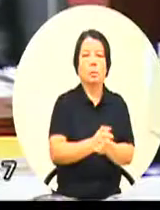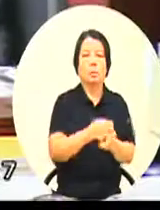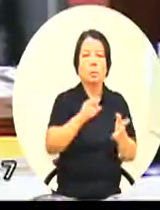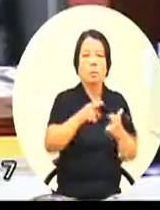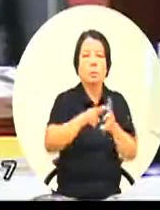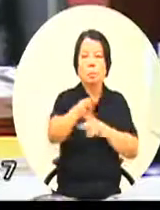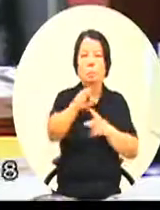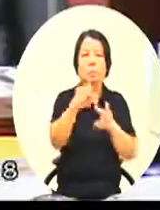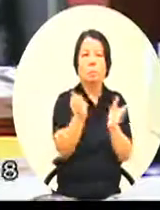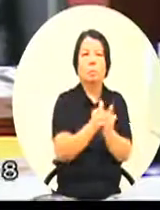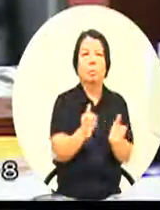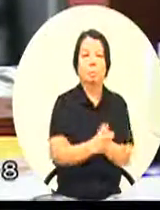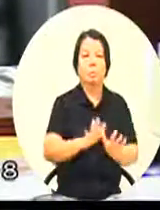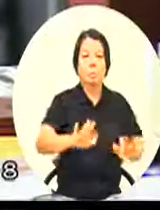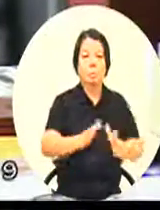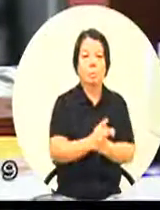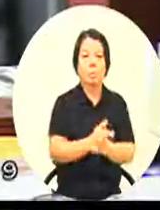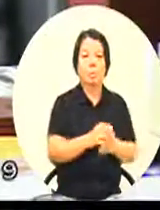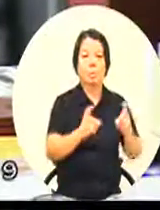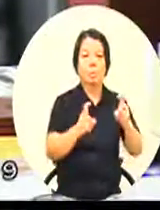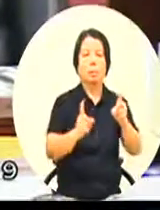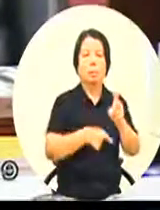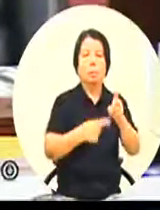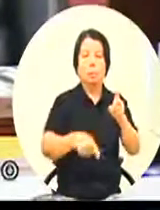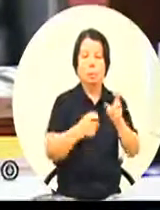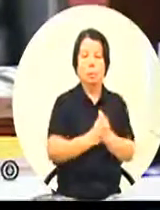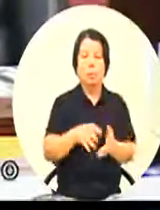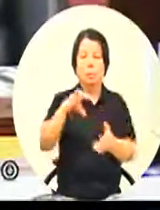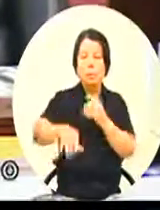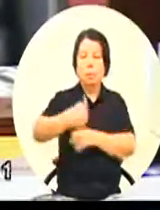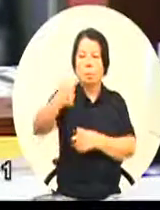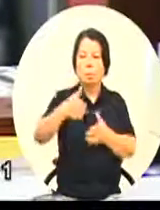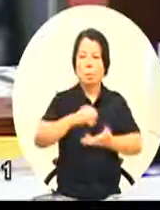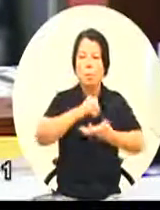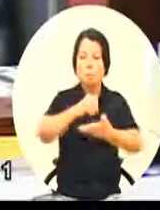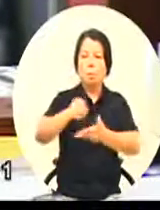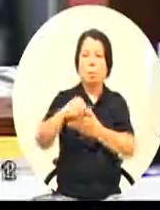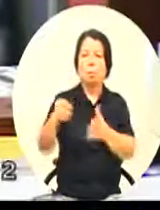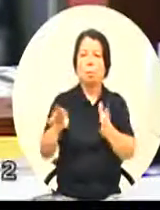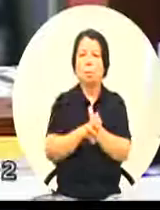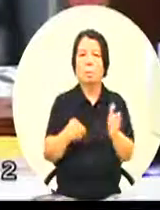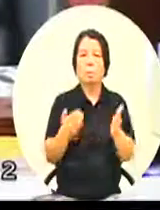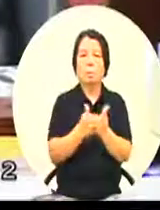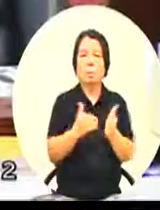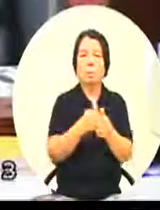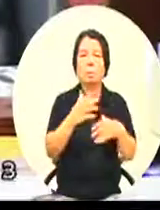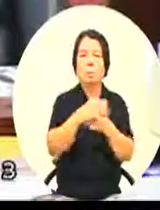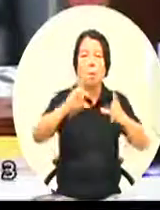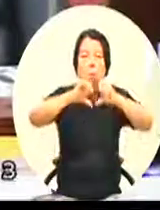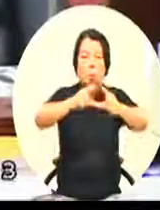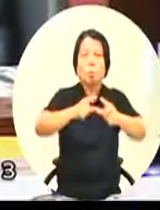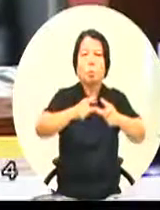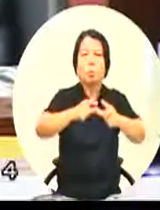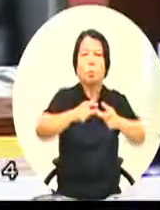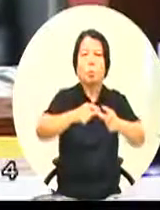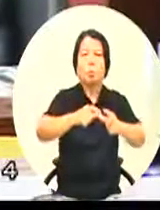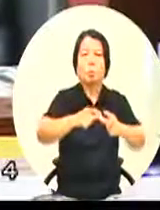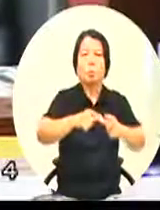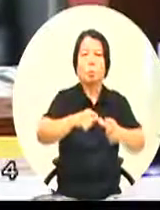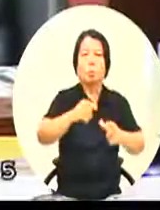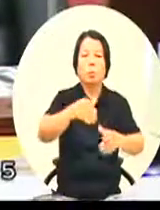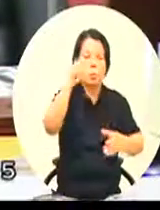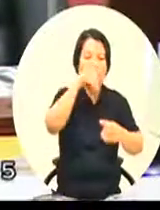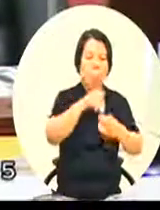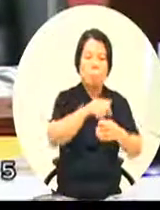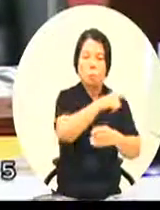比如说现在有十个人跟我建议，跟局长建议，他回信的时候把这十个人全部在收件人 的